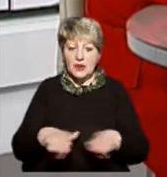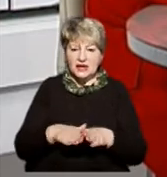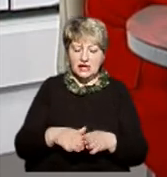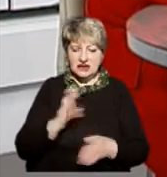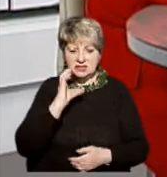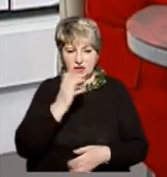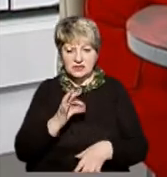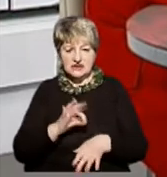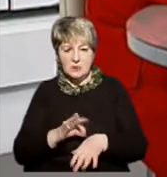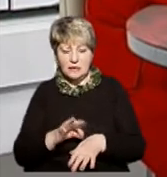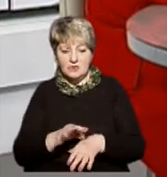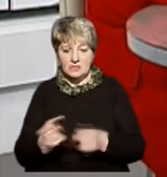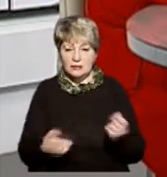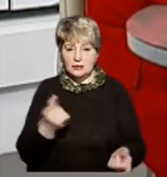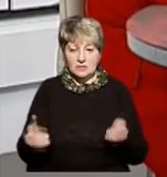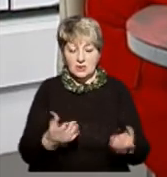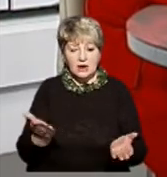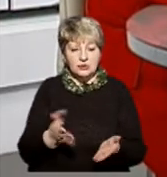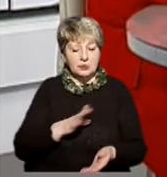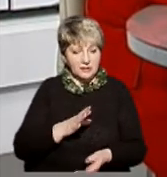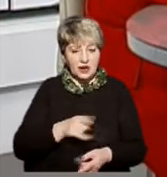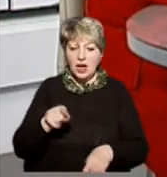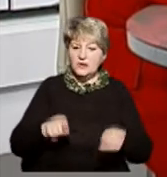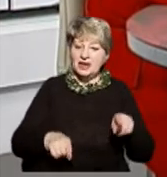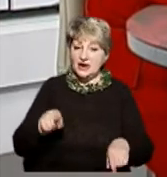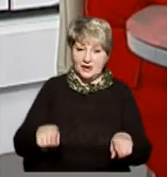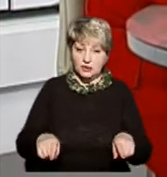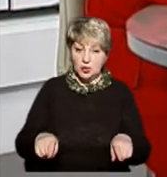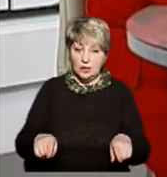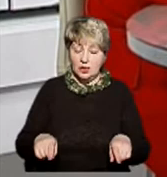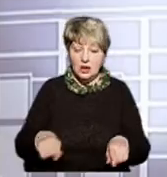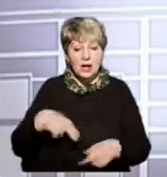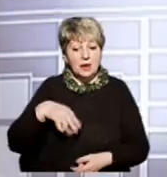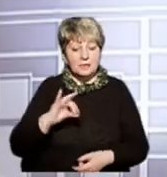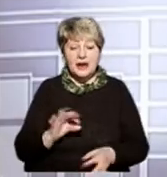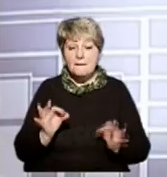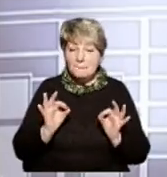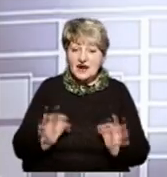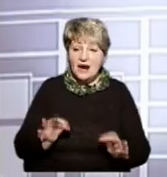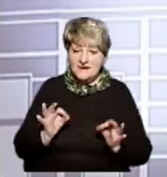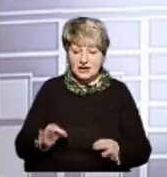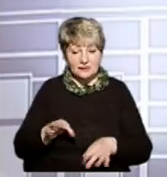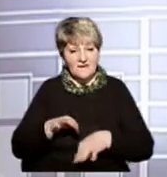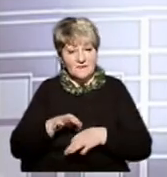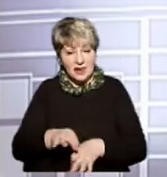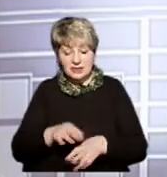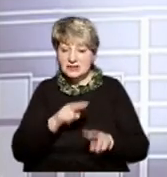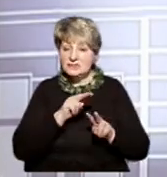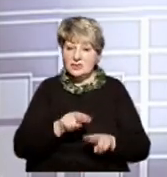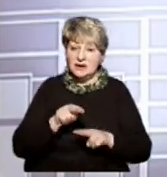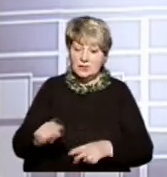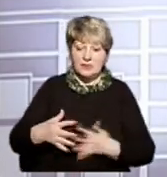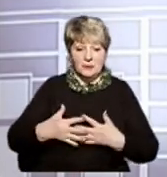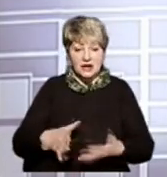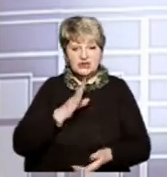от серйозні, які бувають доволі рідко в час в акушерстві при певному правильному веденні вагітності і спостереженні